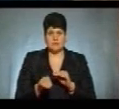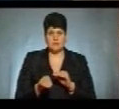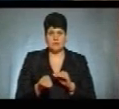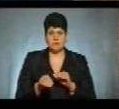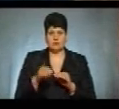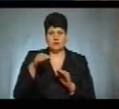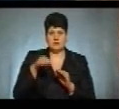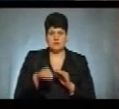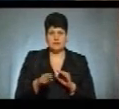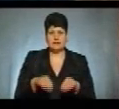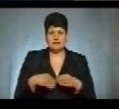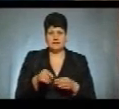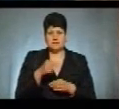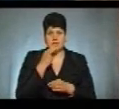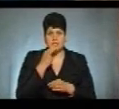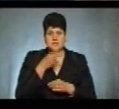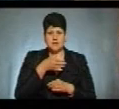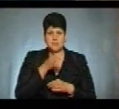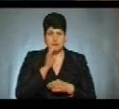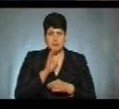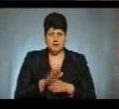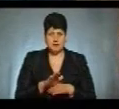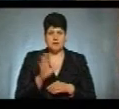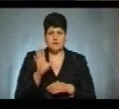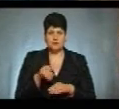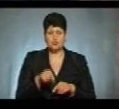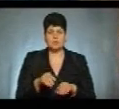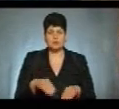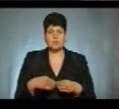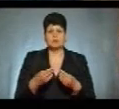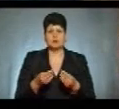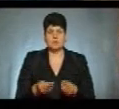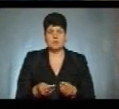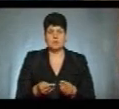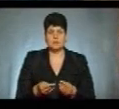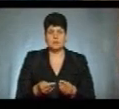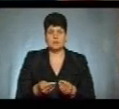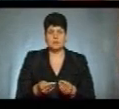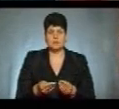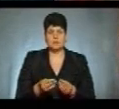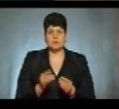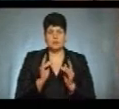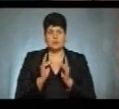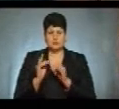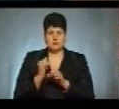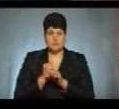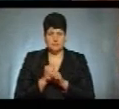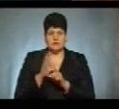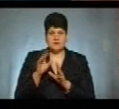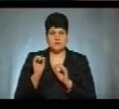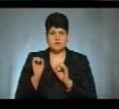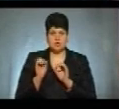туди вниз, дав їм їсти, дав їм пити, все їм туди, ложі їм порубив, і вони всі туди